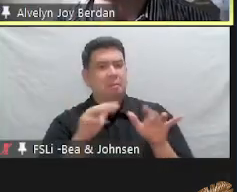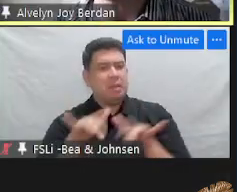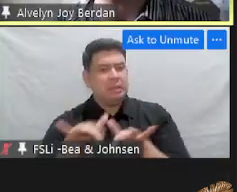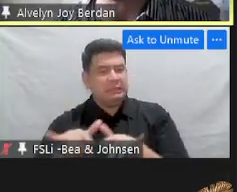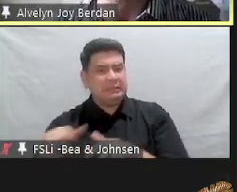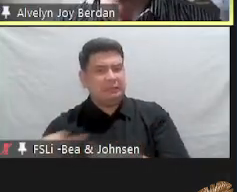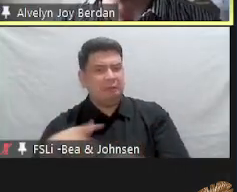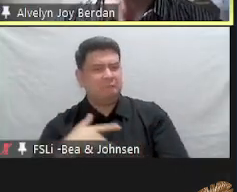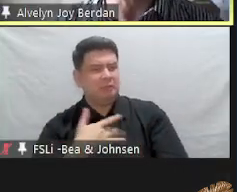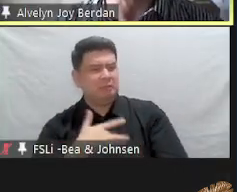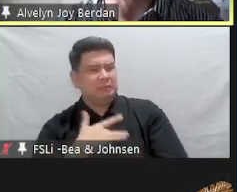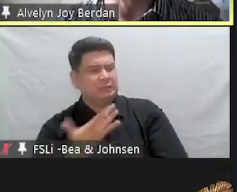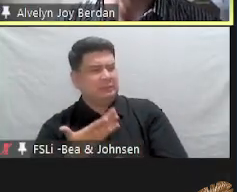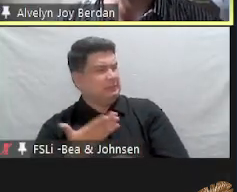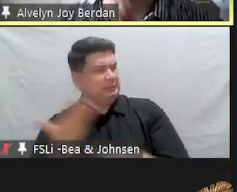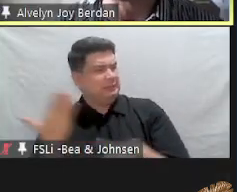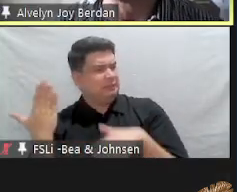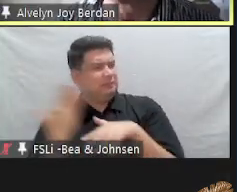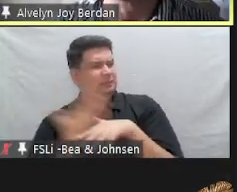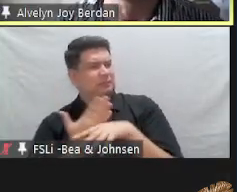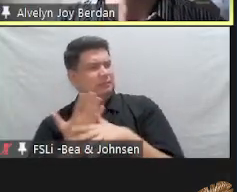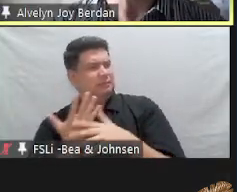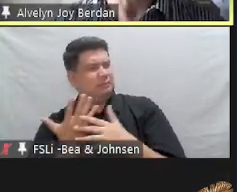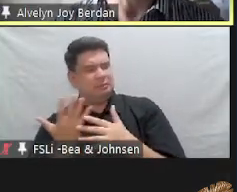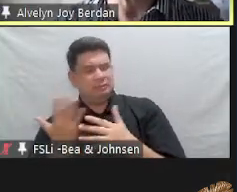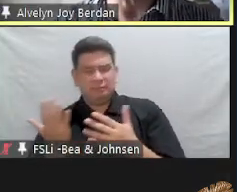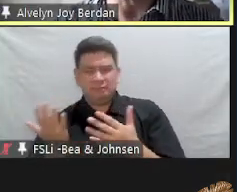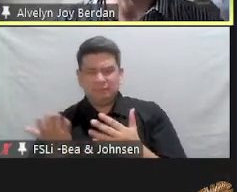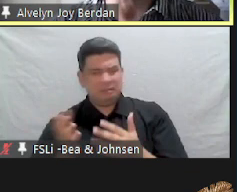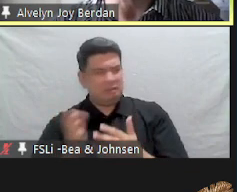ang inyong nararamdaman sa pag-uusap na ito.